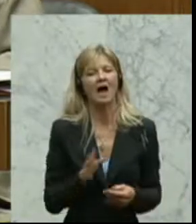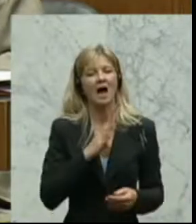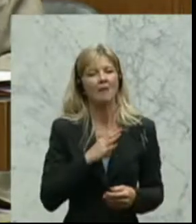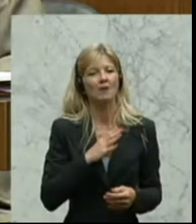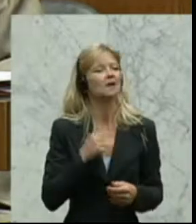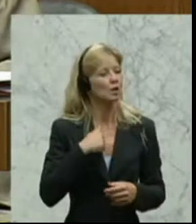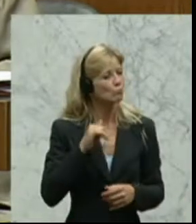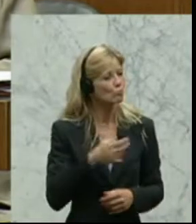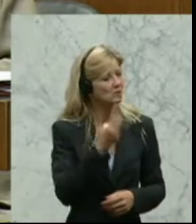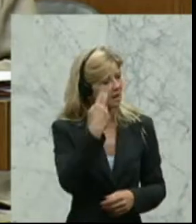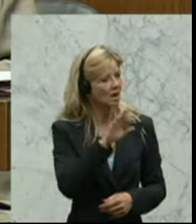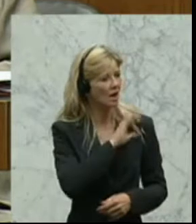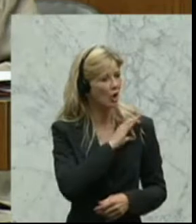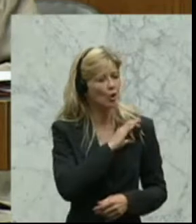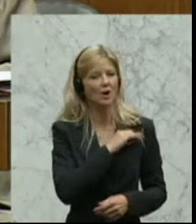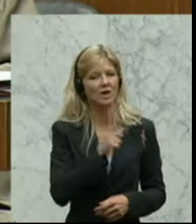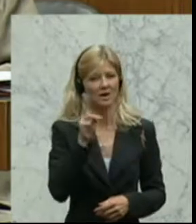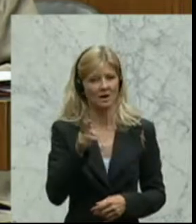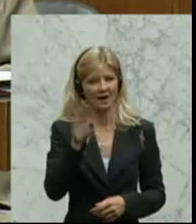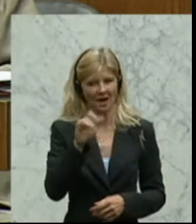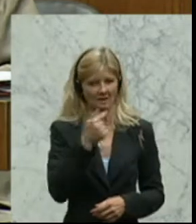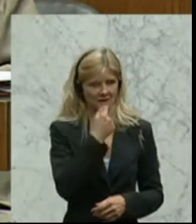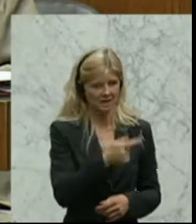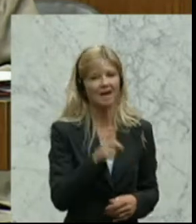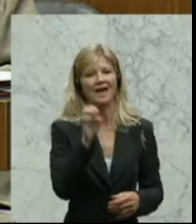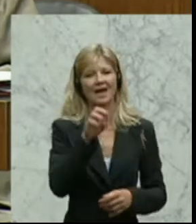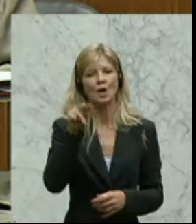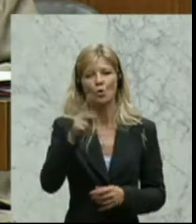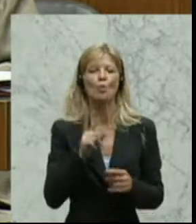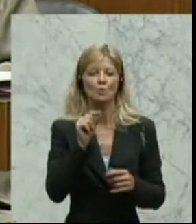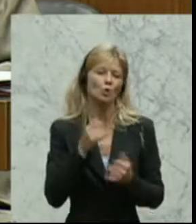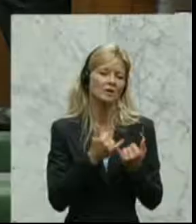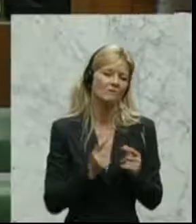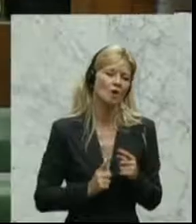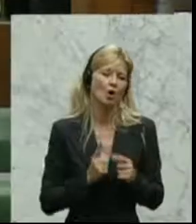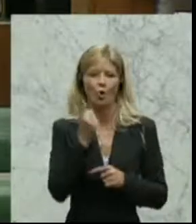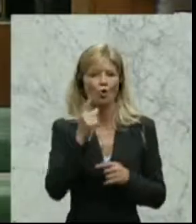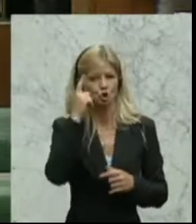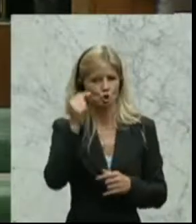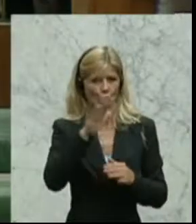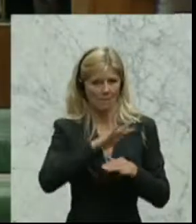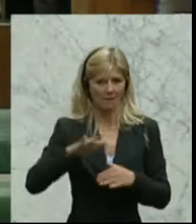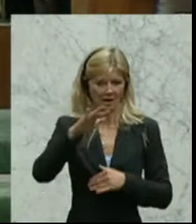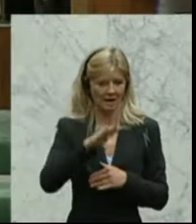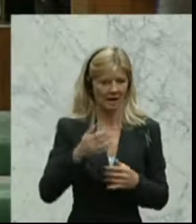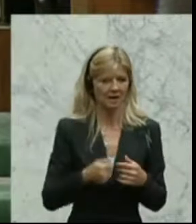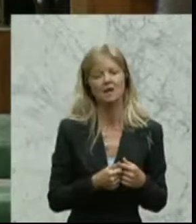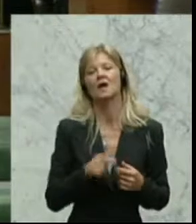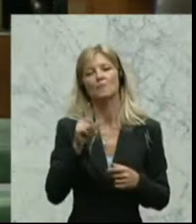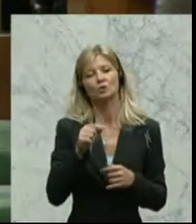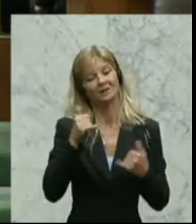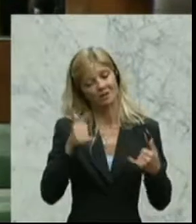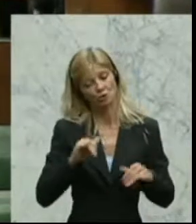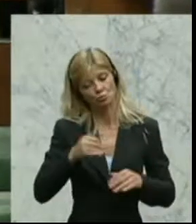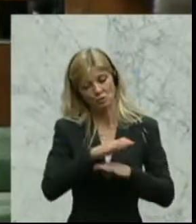eine Hochsteuerzone und es geht darum, dass man sich halt ausmacht, welche Rolle und welche Aufgaben dem Staat zukommen